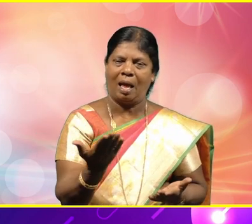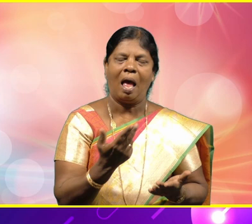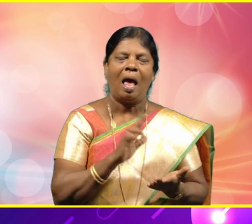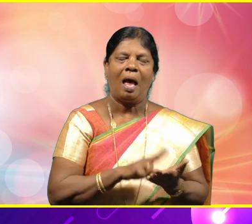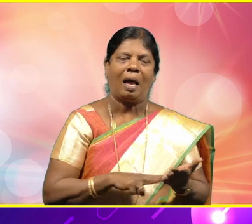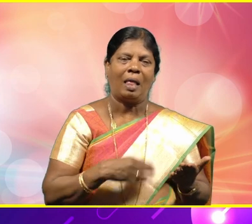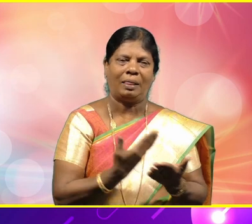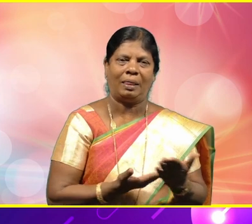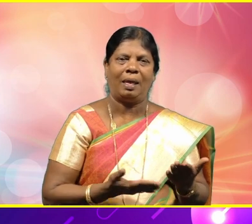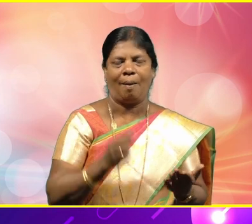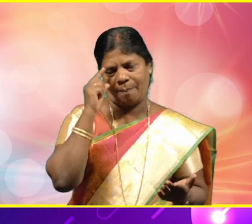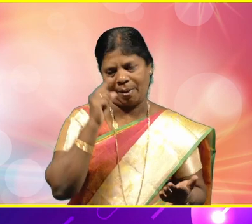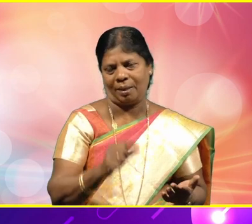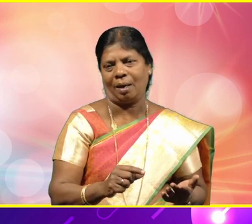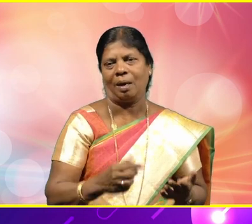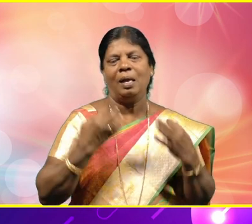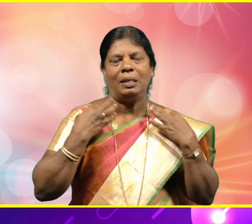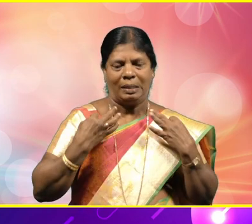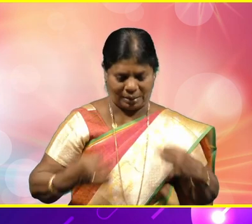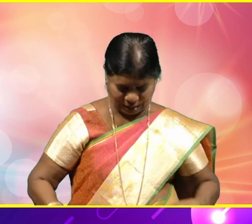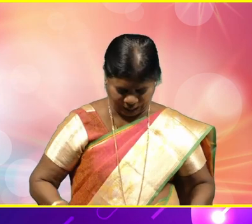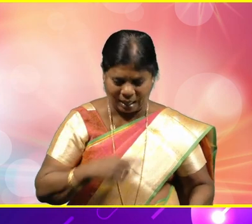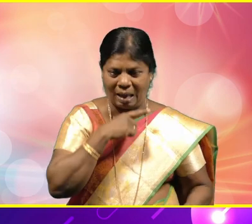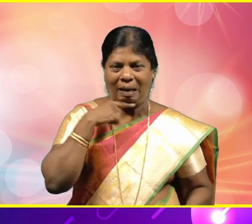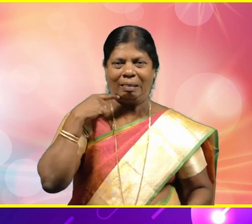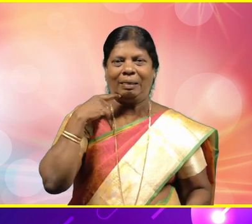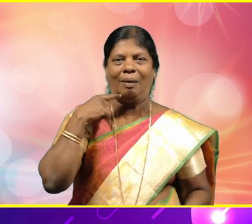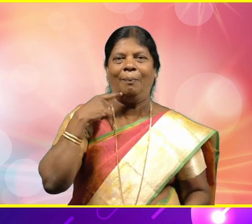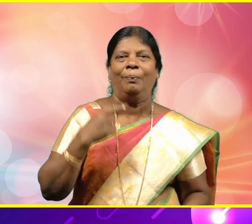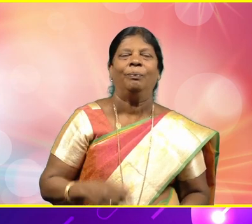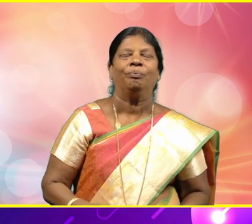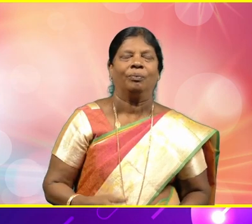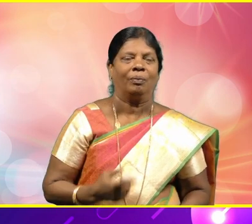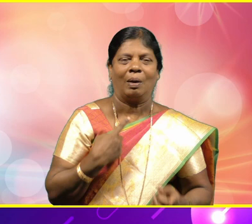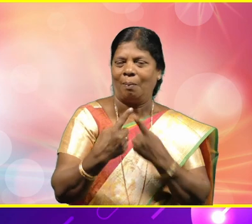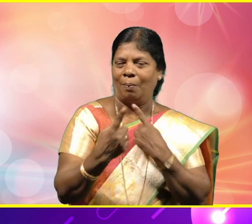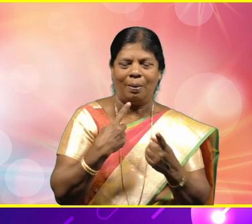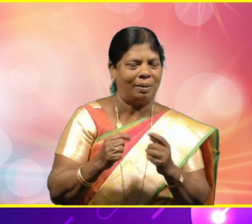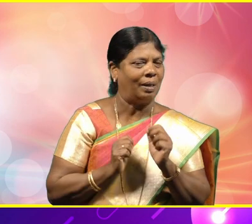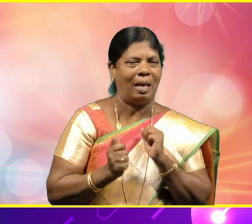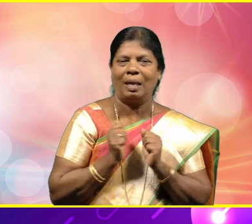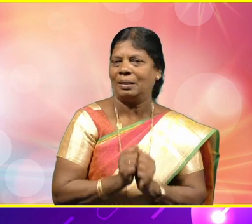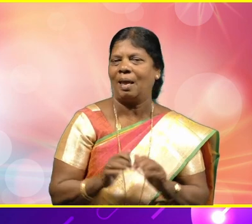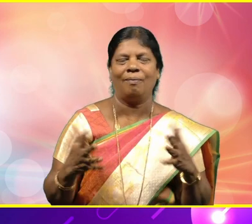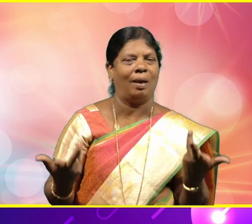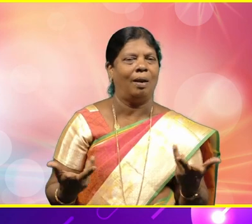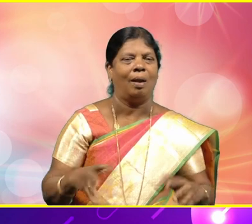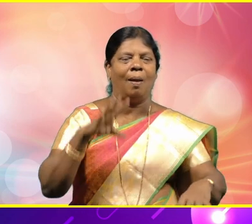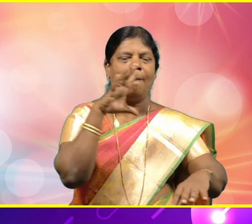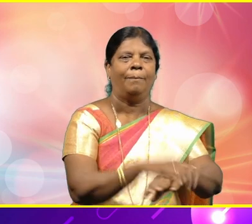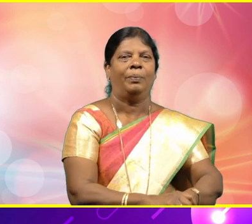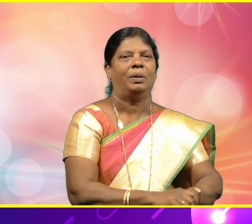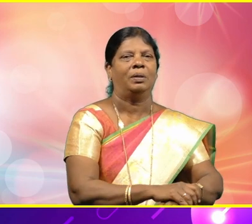உள்ள கத்தி, சட்டையெல்லாம் இரத்தம். விசாரிக்கவே இல்லை, இவனை பிடித்து